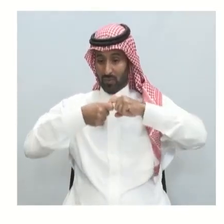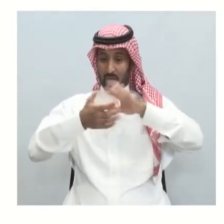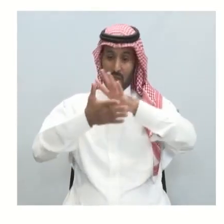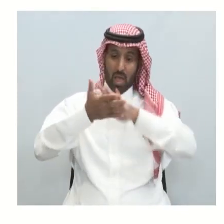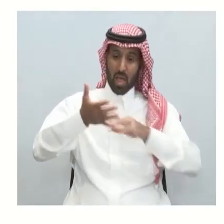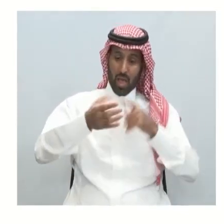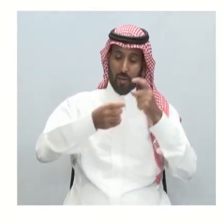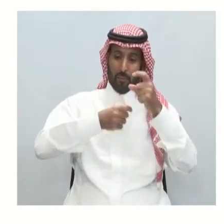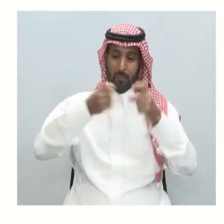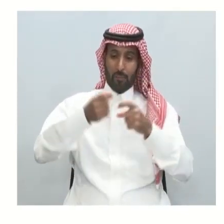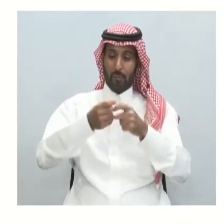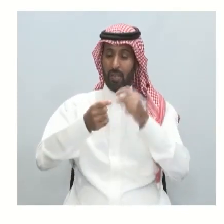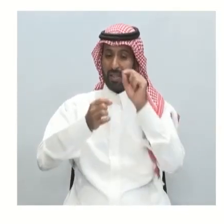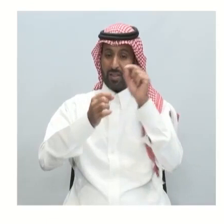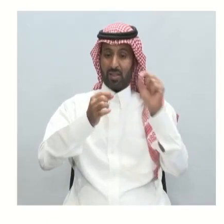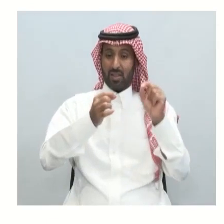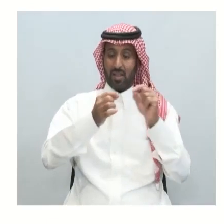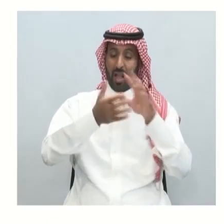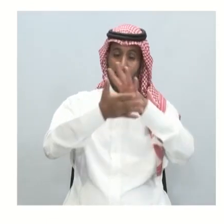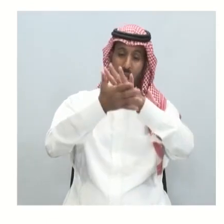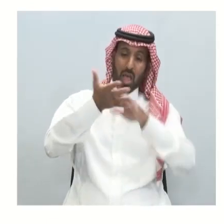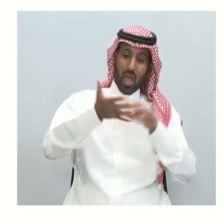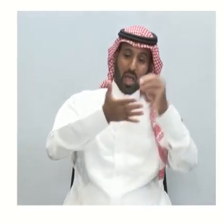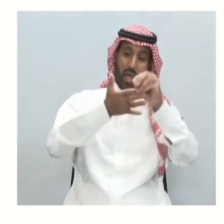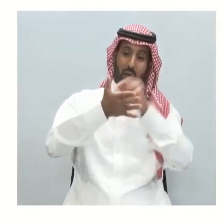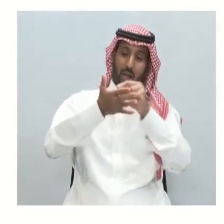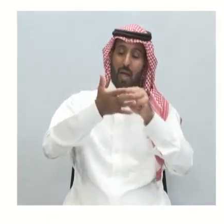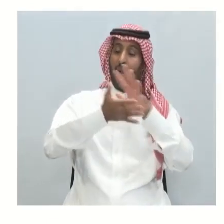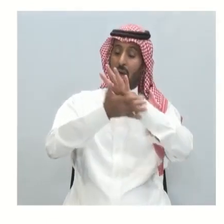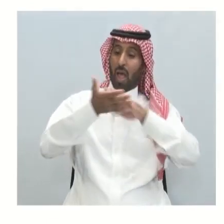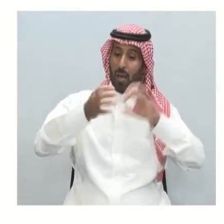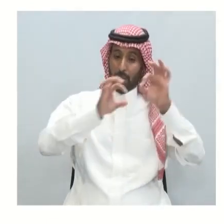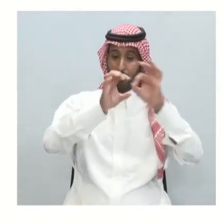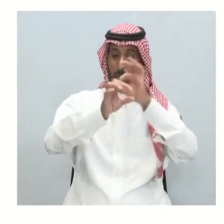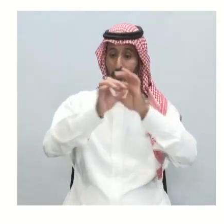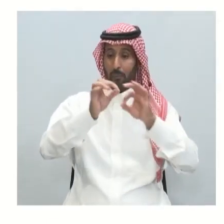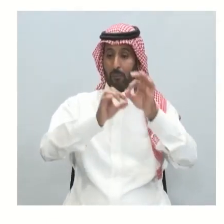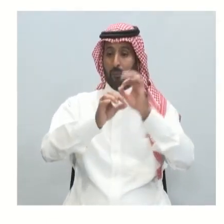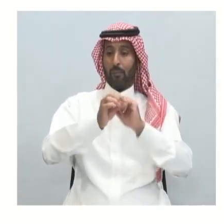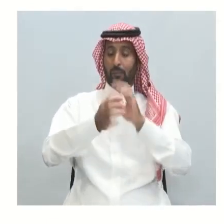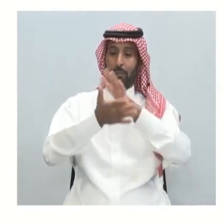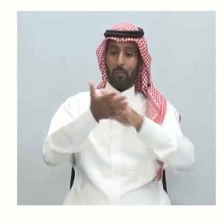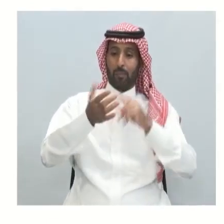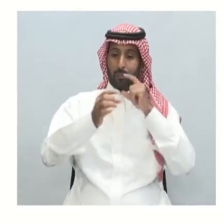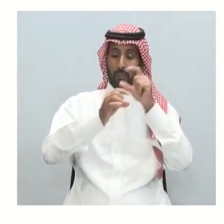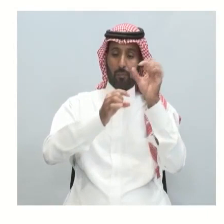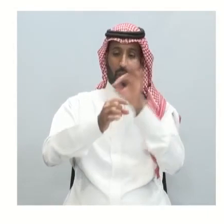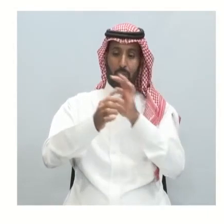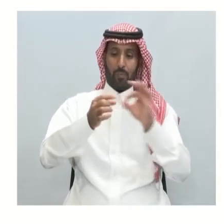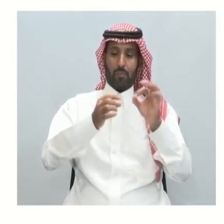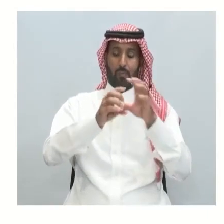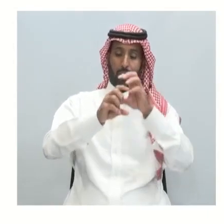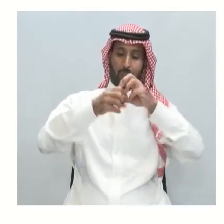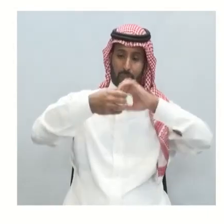الشبكيه ترتبط ذراتها بشبكه اذا من اسمها شبكيه شبكه من الروابط التساهميه